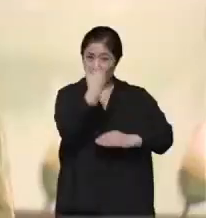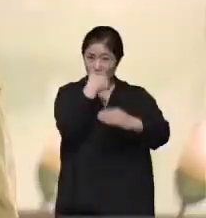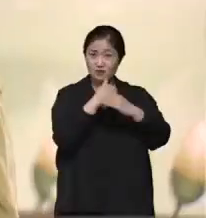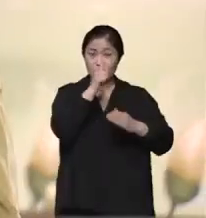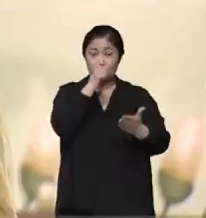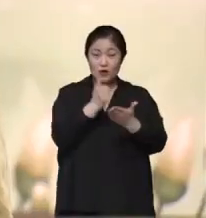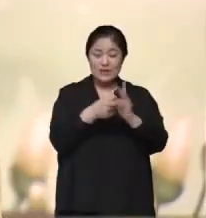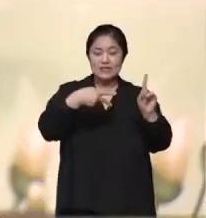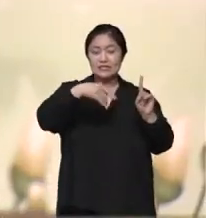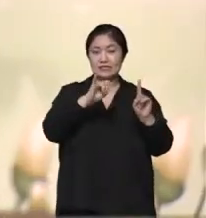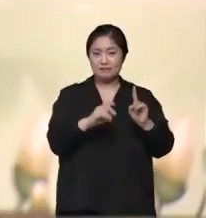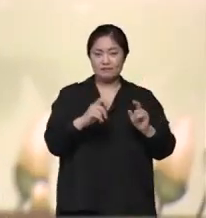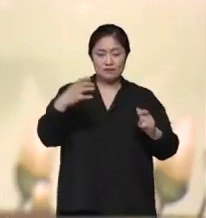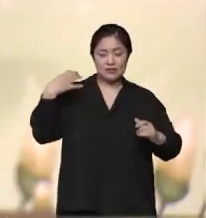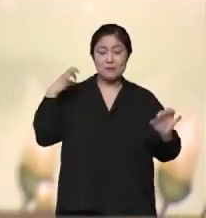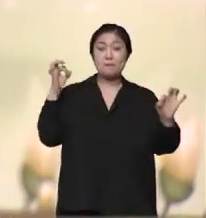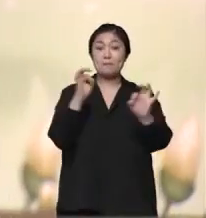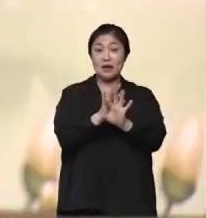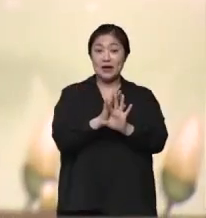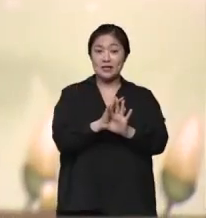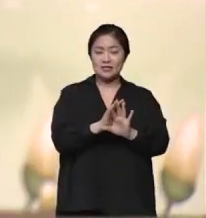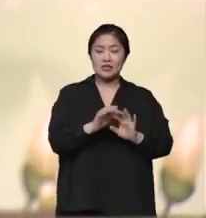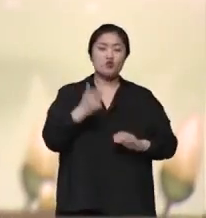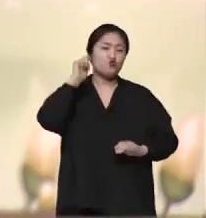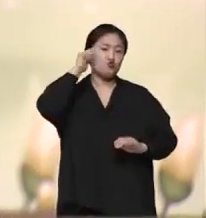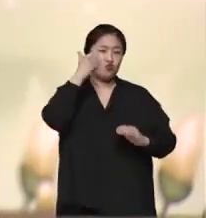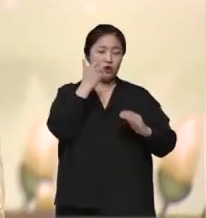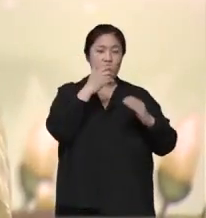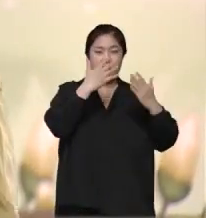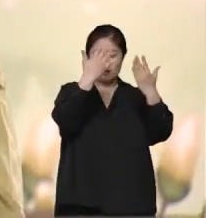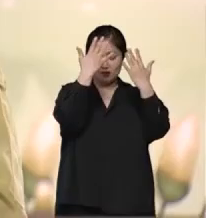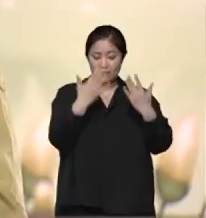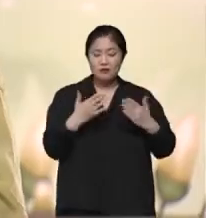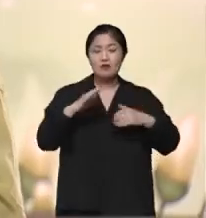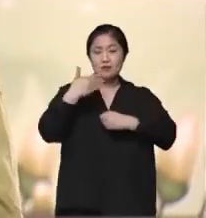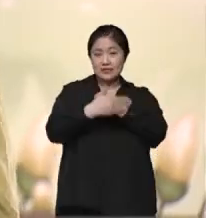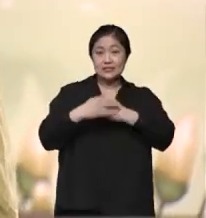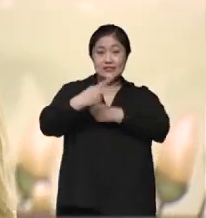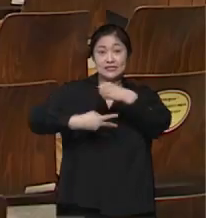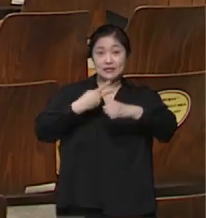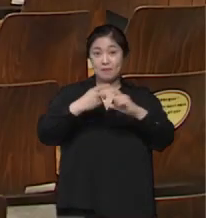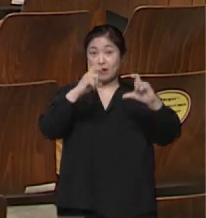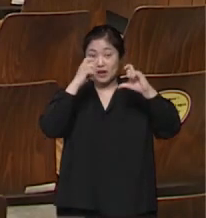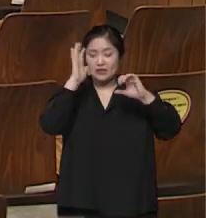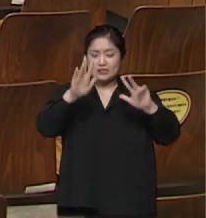혐의로 1심에서 직위상실형인 징역 6개월에 집행유예 2년을